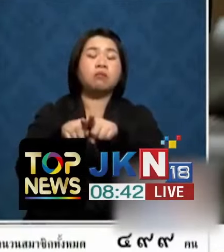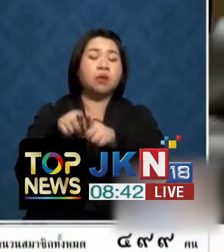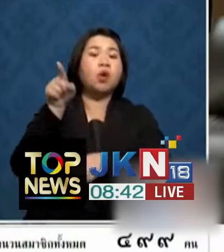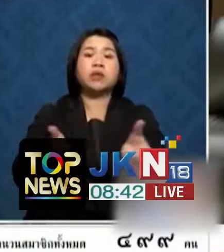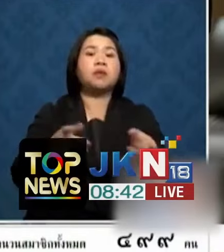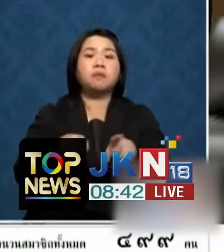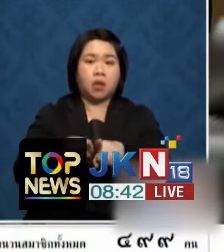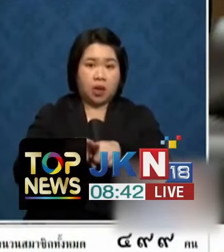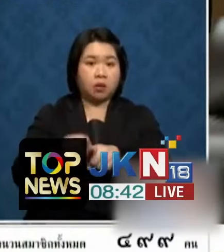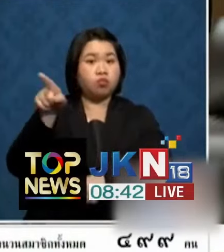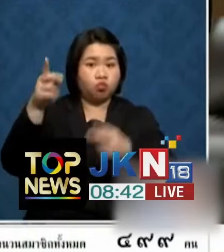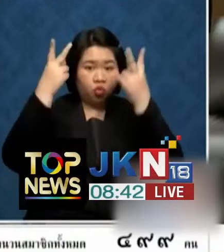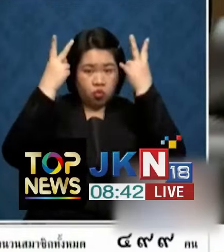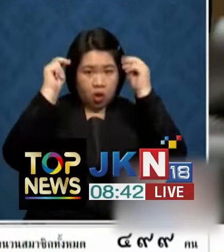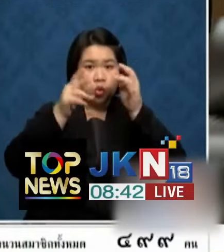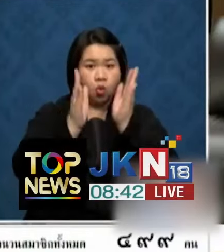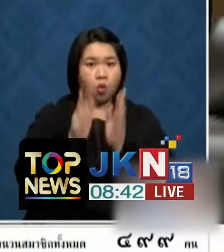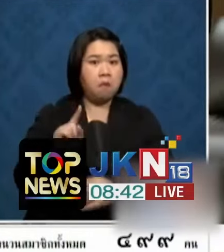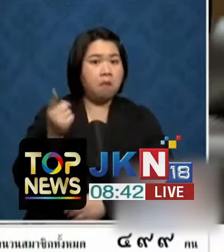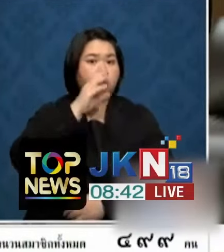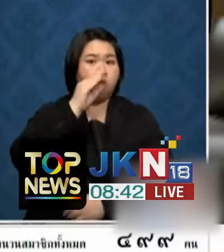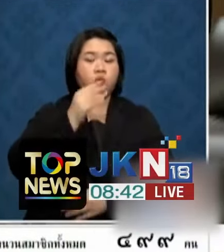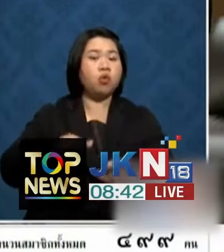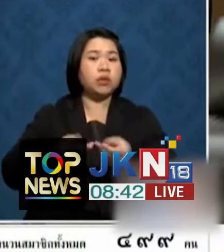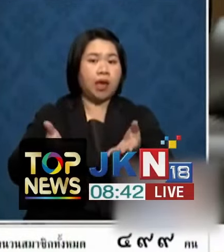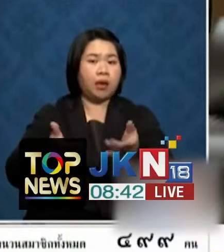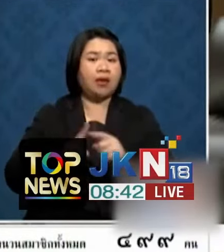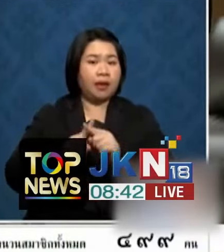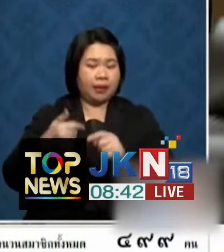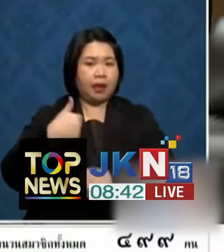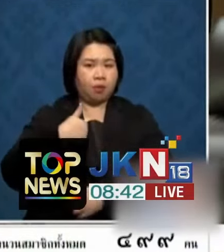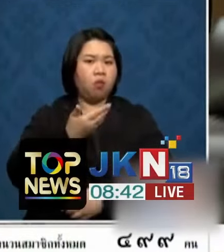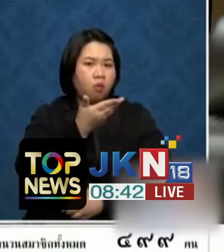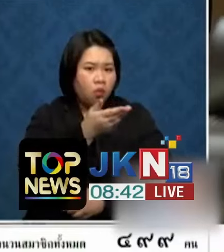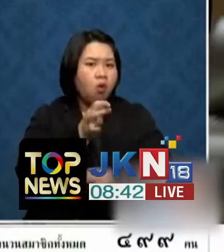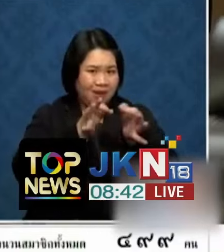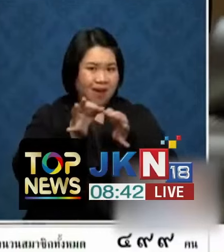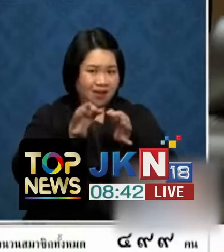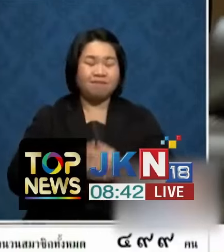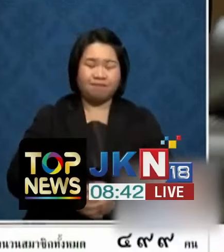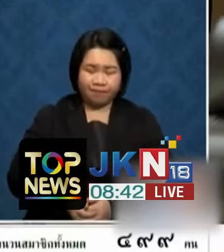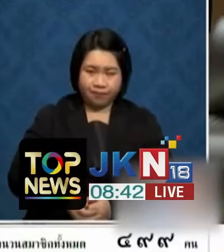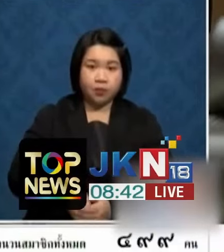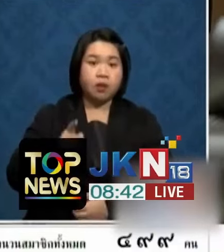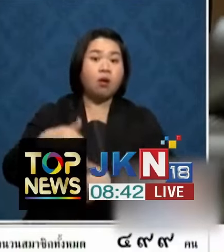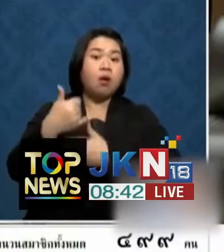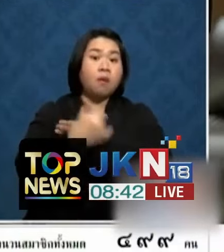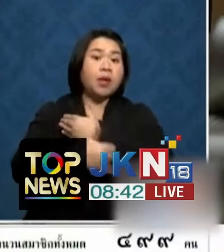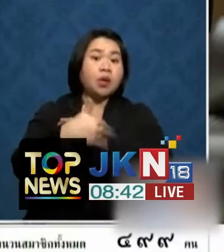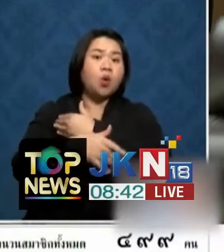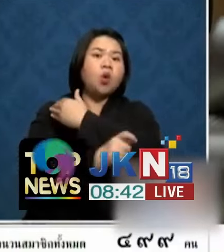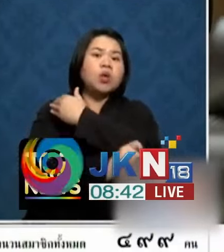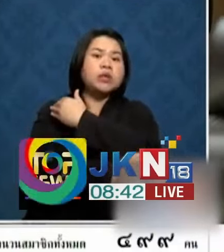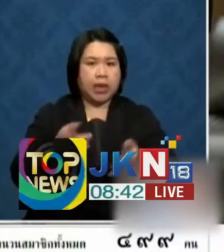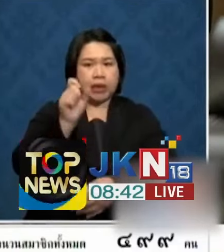คัญมีแค่อย่างเดียวก็คือเพื่อขอกู้มาแจก 100,000 กว่าล้านบาทโดยเป็นสัดส่วนส่